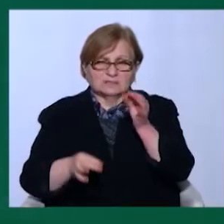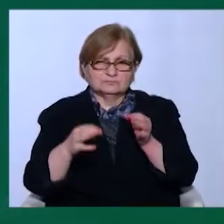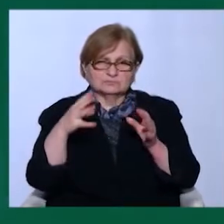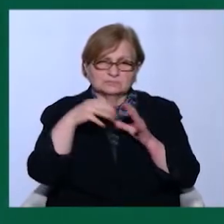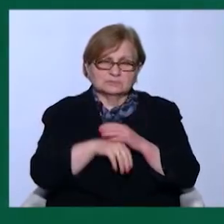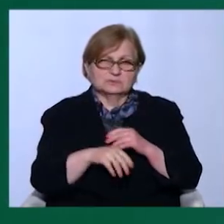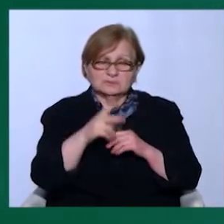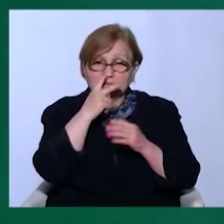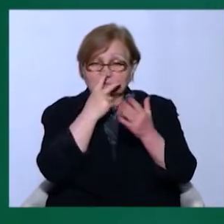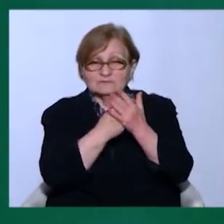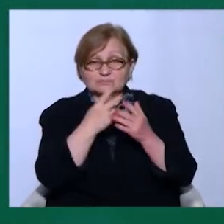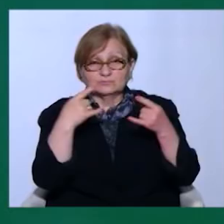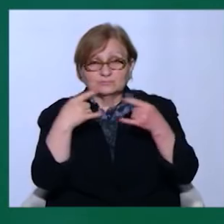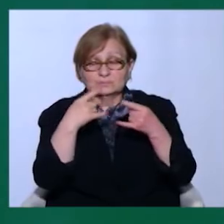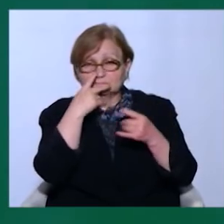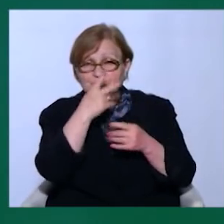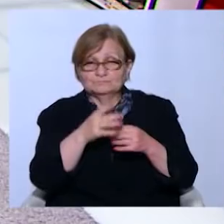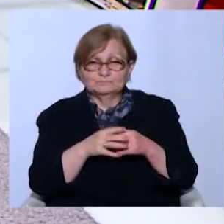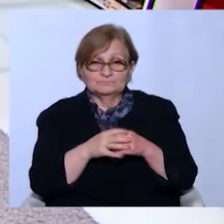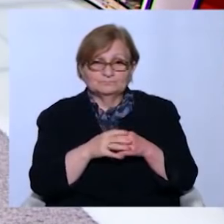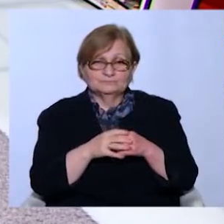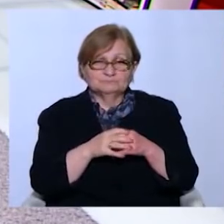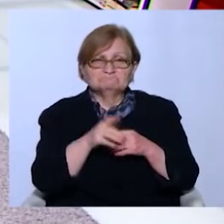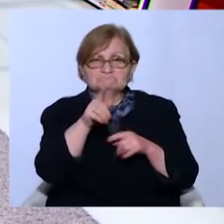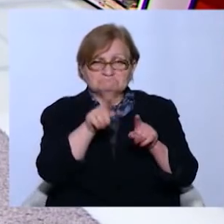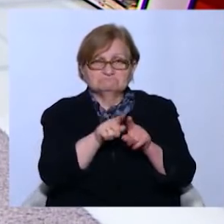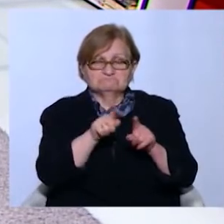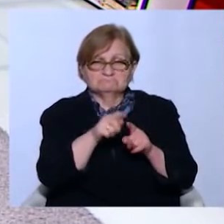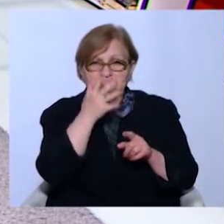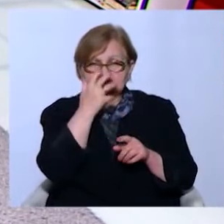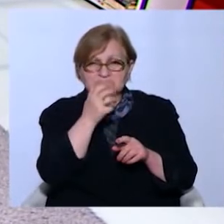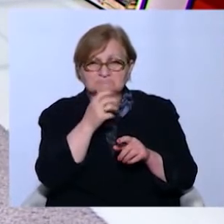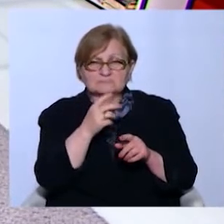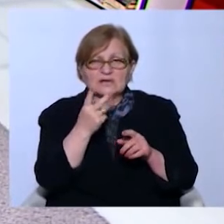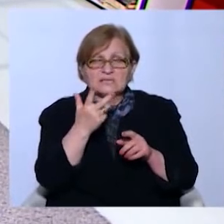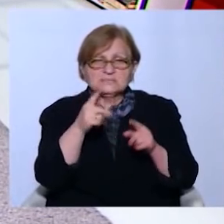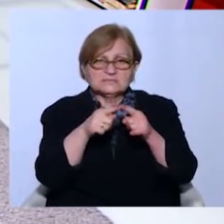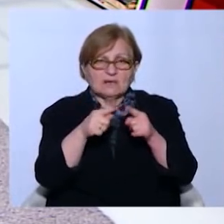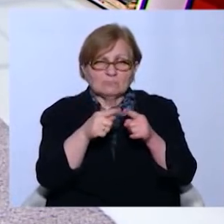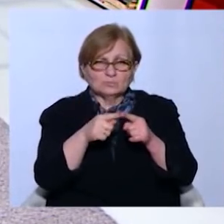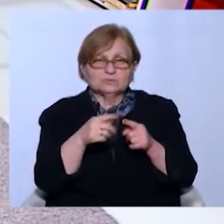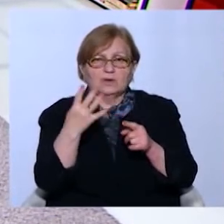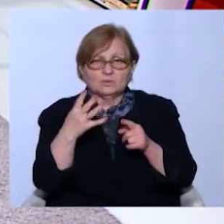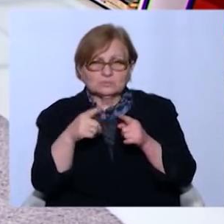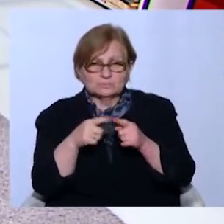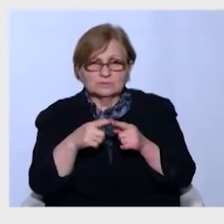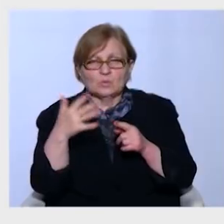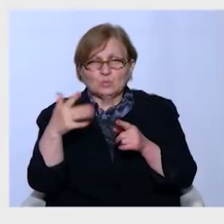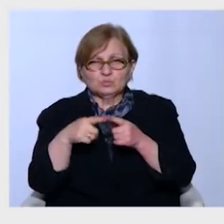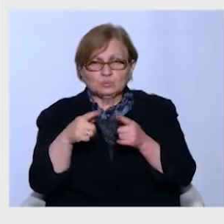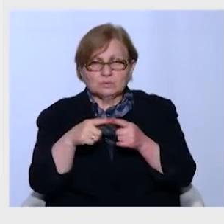სლაიდი გავუშვათ და ვნახოთ. ესე იგი, აქაც სლაიდზე ჩვენ გვაქვს სამკუთხა პრიზმა, ოთხკუთხა და ხუთკუთხა